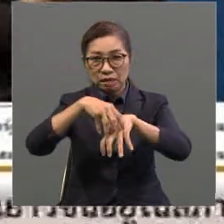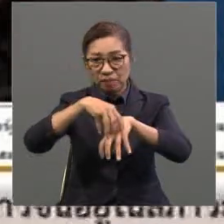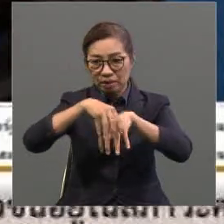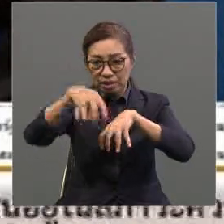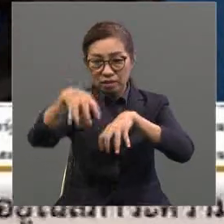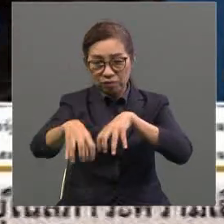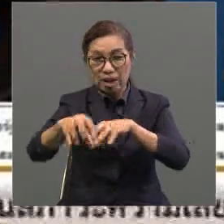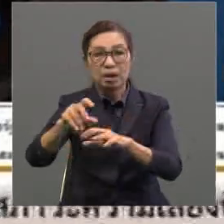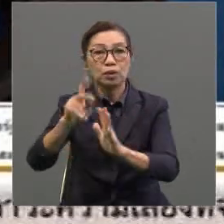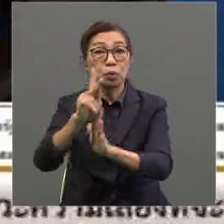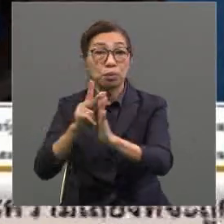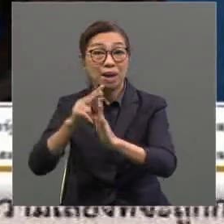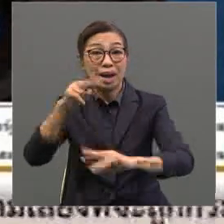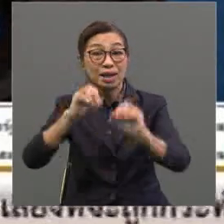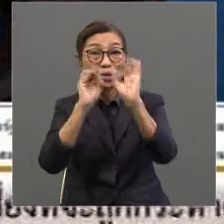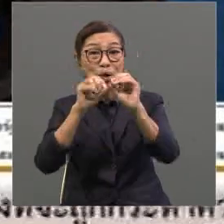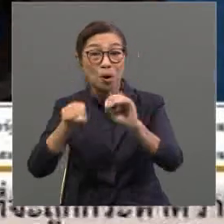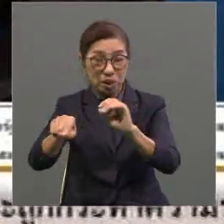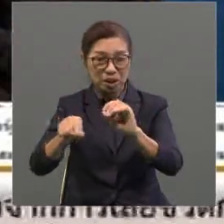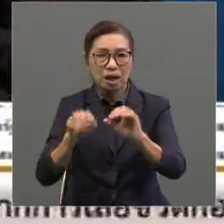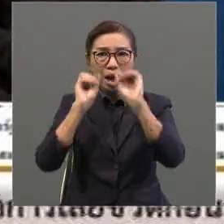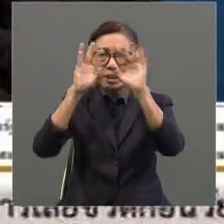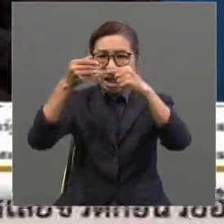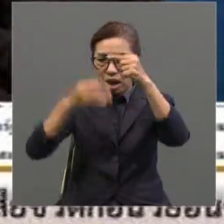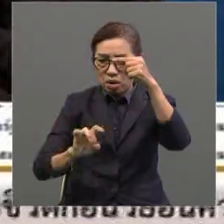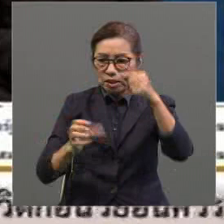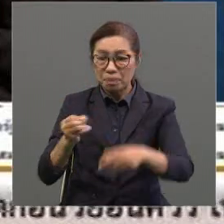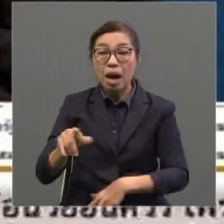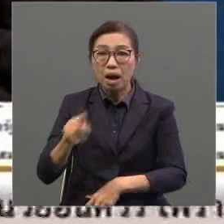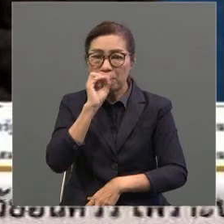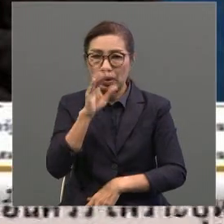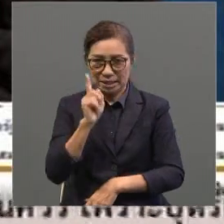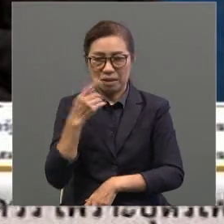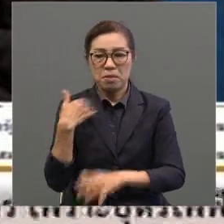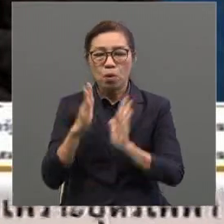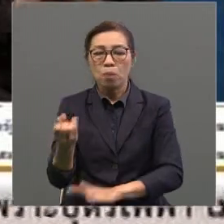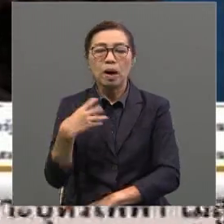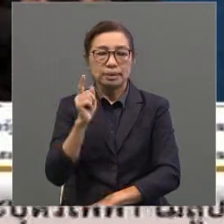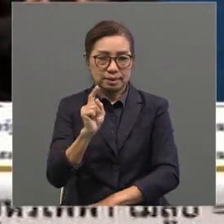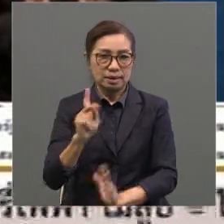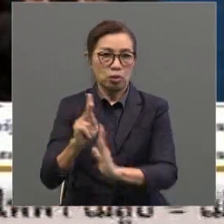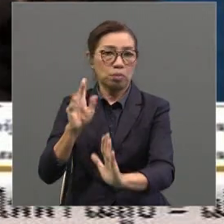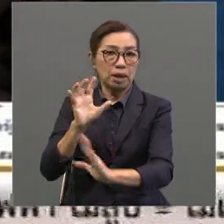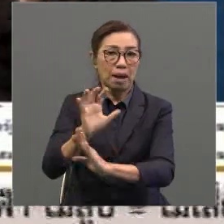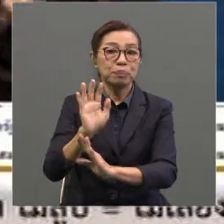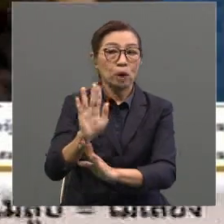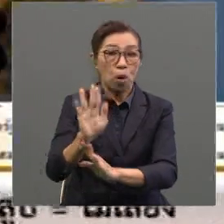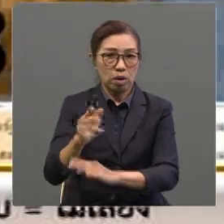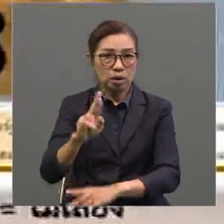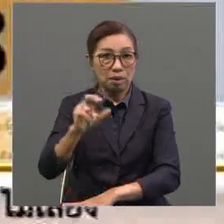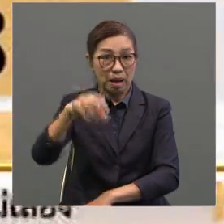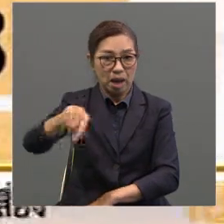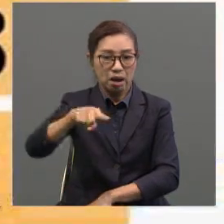115คนบางท่านออกไม่สัมพันธ์เหมือนกันว่าจริงๆแล้วไม่ต้องศาลรัฐธรรมนูญหรอกเพราะเป็นข้อบังคับของสภาสภา